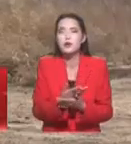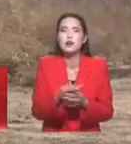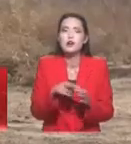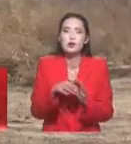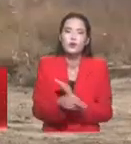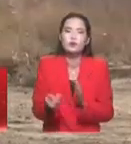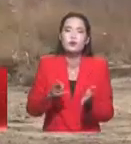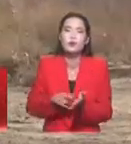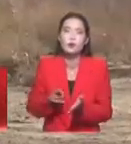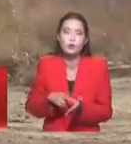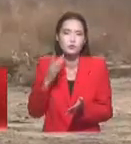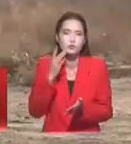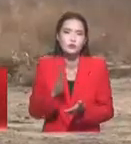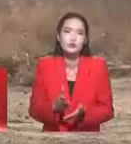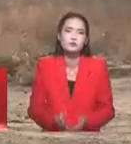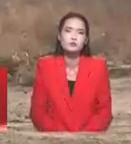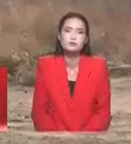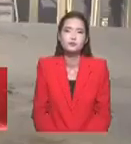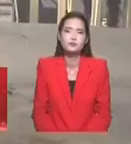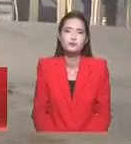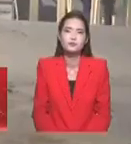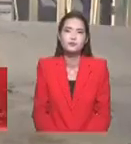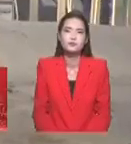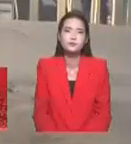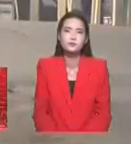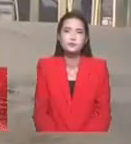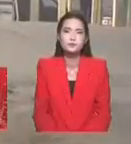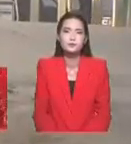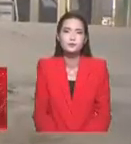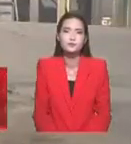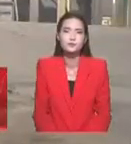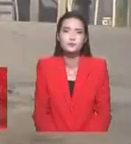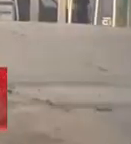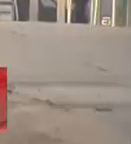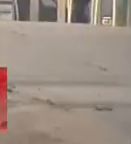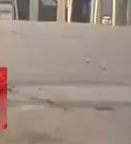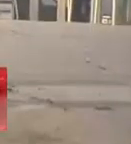қоныс тойға шақырыңыз. Аружан Затабек, Бауыржан Жолдыбалин, Астана Таймс.